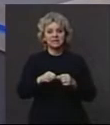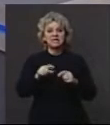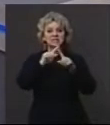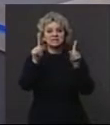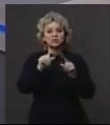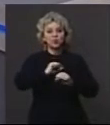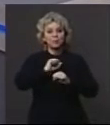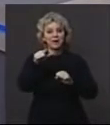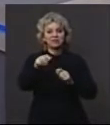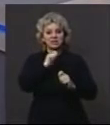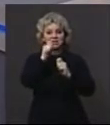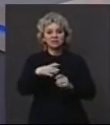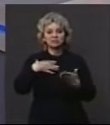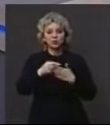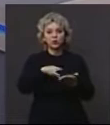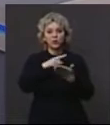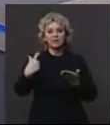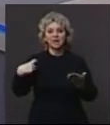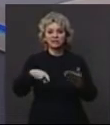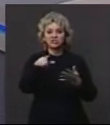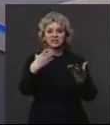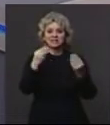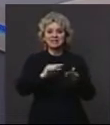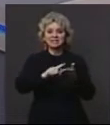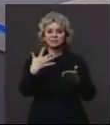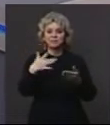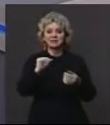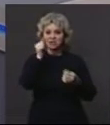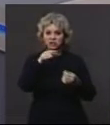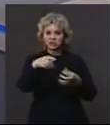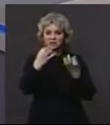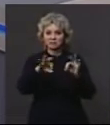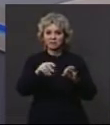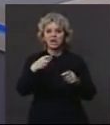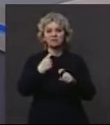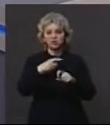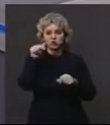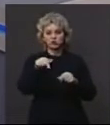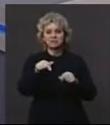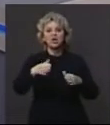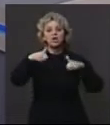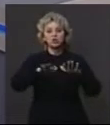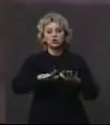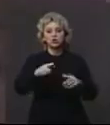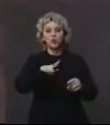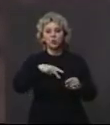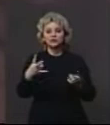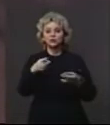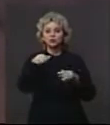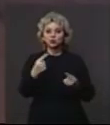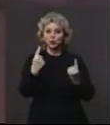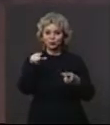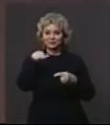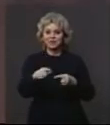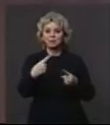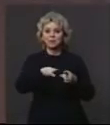Звездой Победы наградили свой город новочеркасцы в день 75-й годовщины освобождения от фашистов. Решили, орден нужен